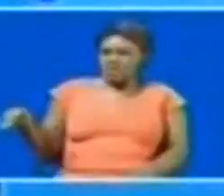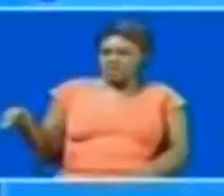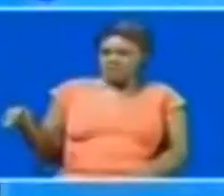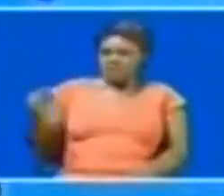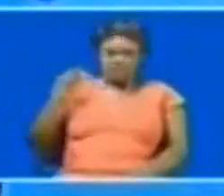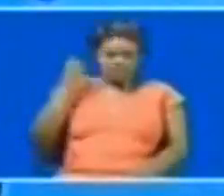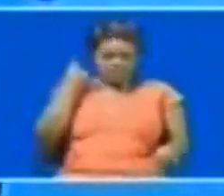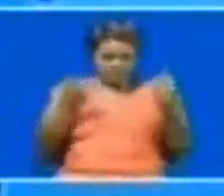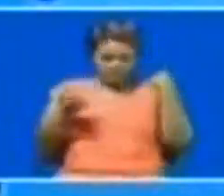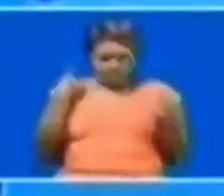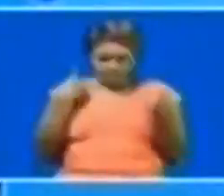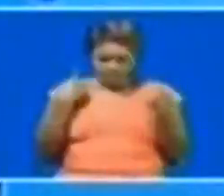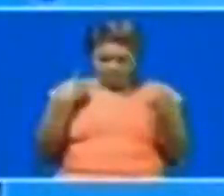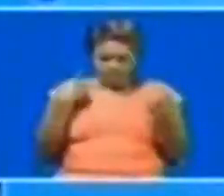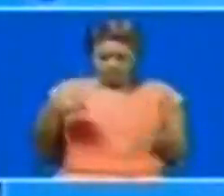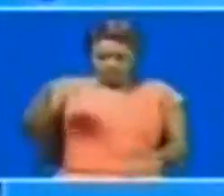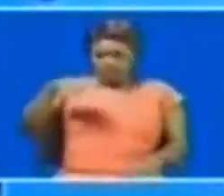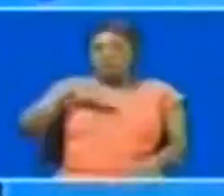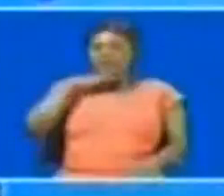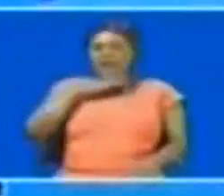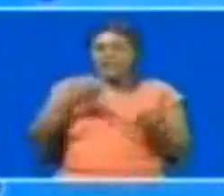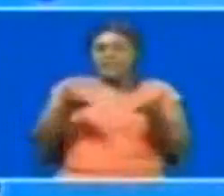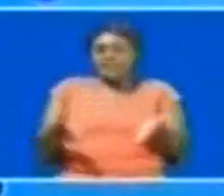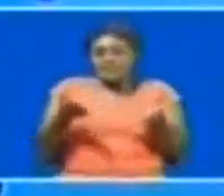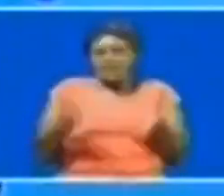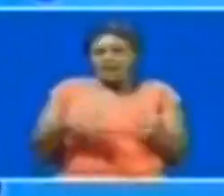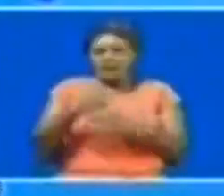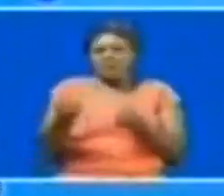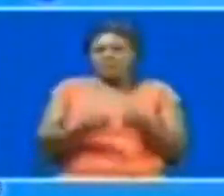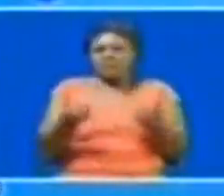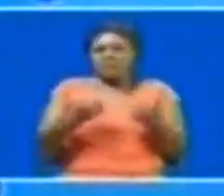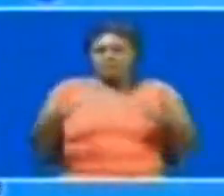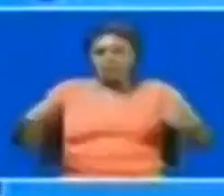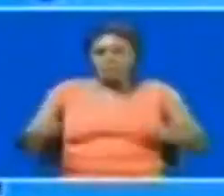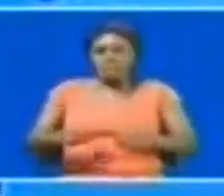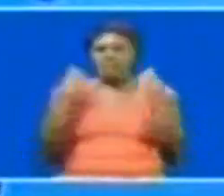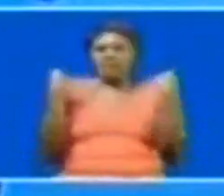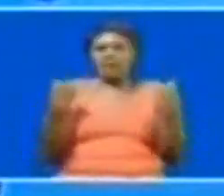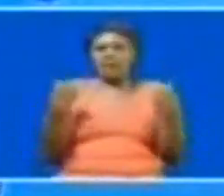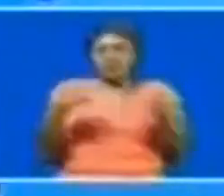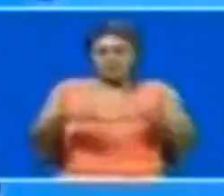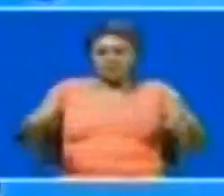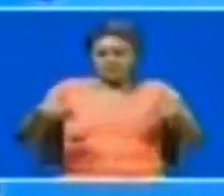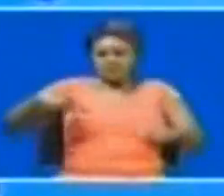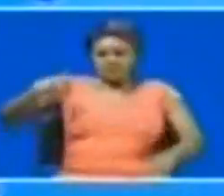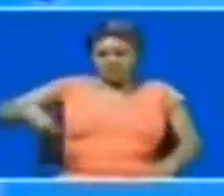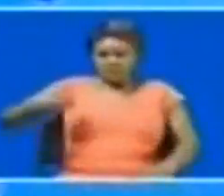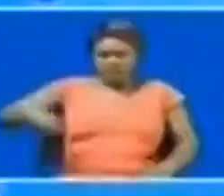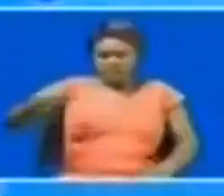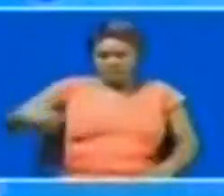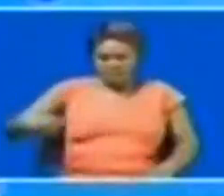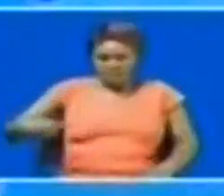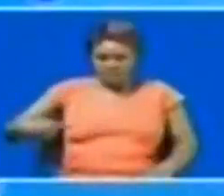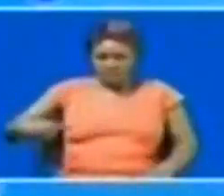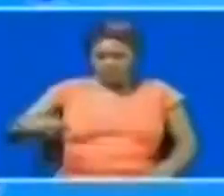Lessos kaunti ya Nandi. Bett anaripotiwa kufariki papo hapo baada ya gari lake kuligonga tuta na kubingiria kwenye